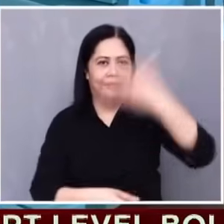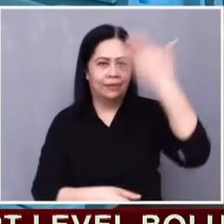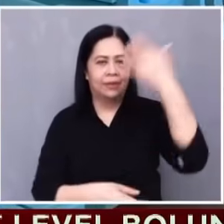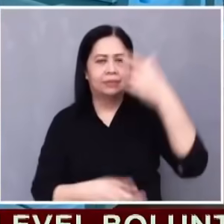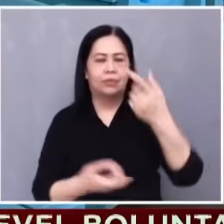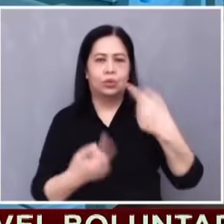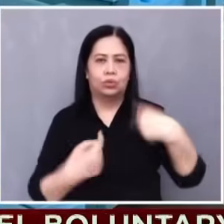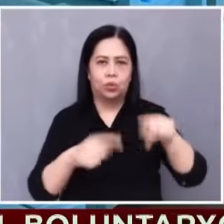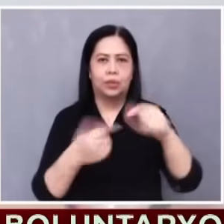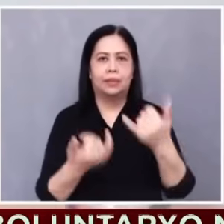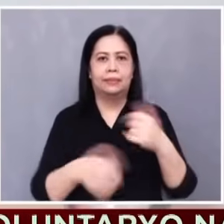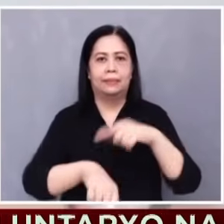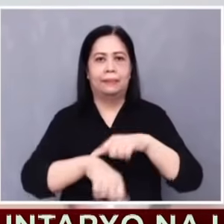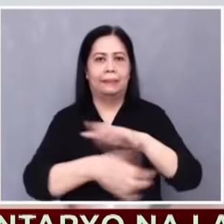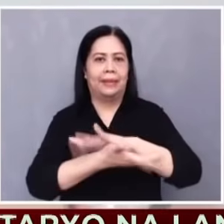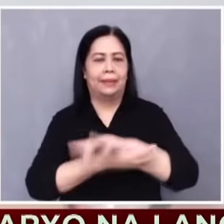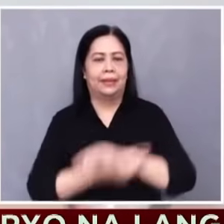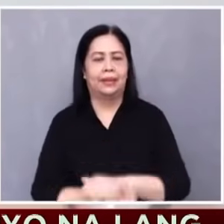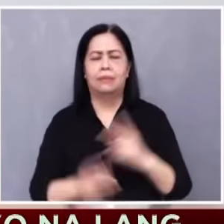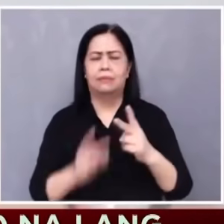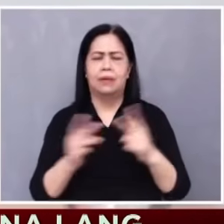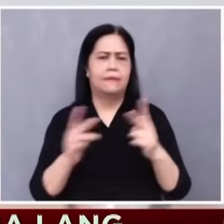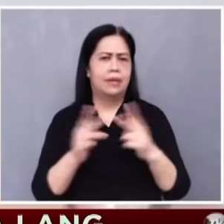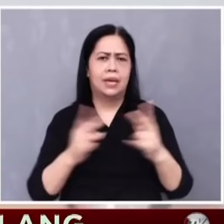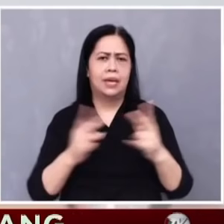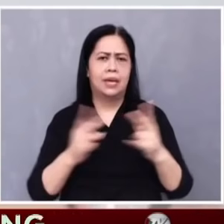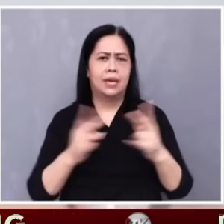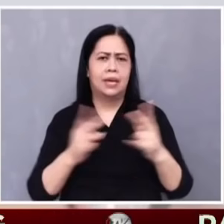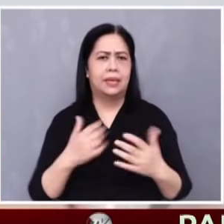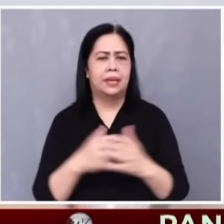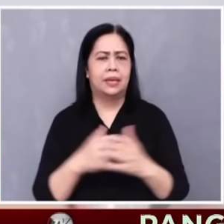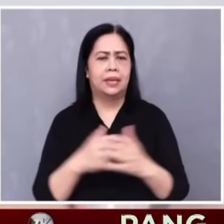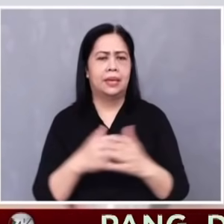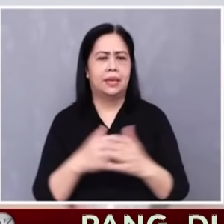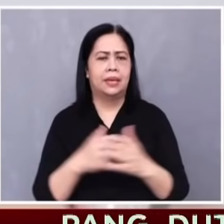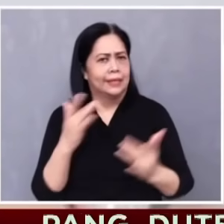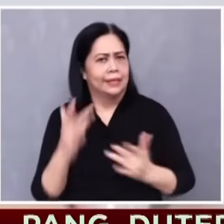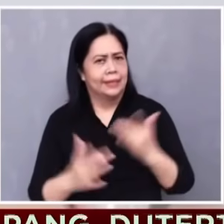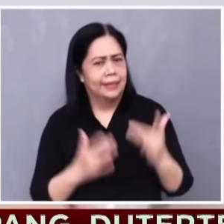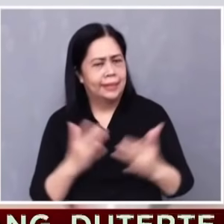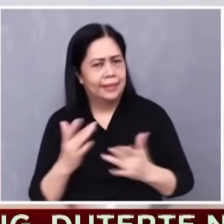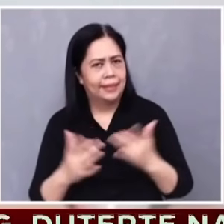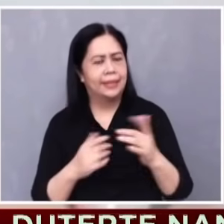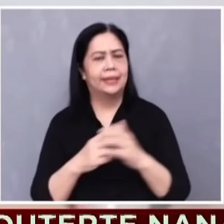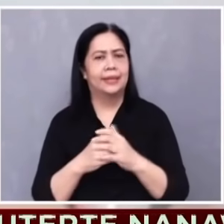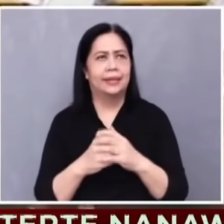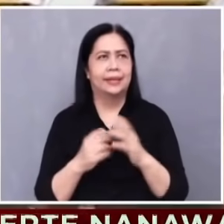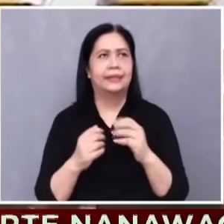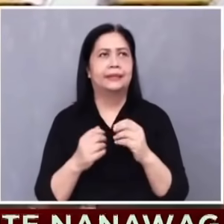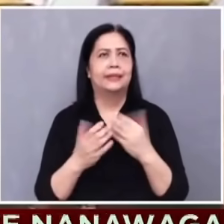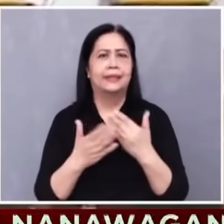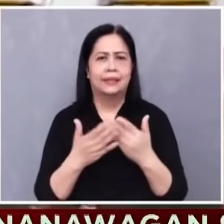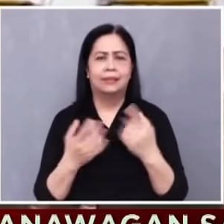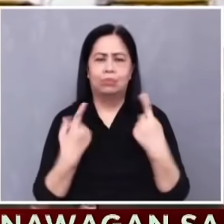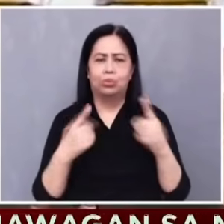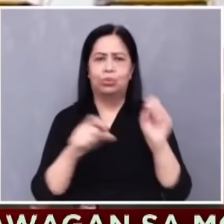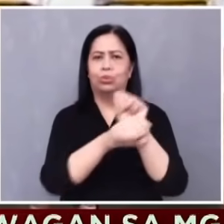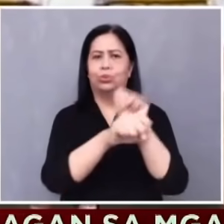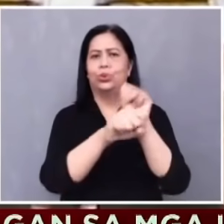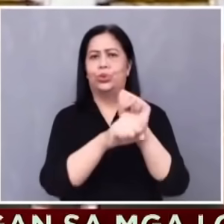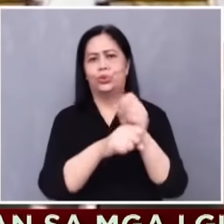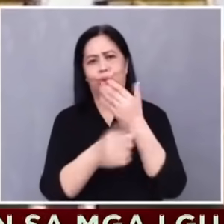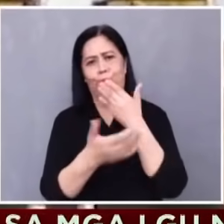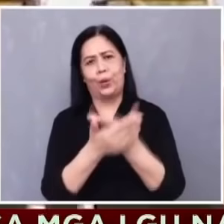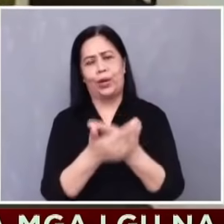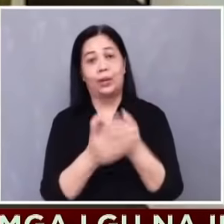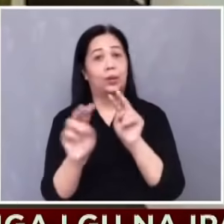We're very, very happy and very pleased and excited that things have worked out so well. We are looking forward